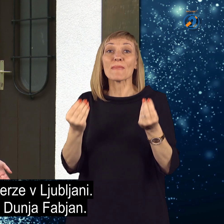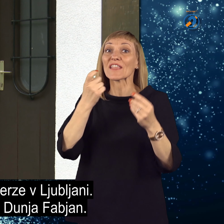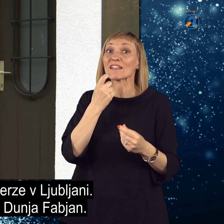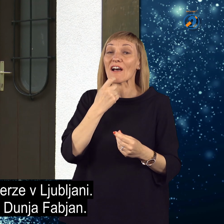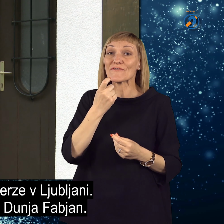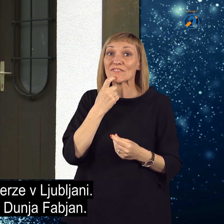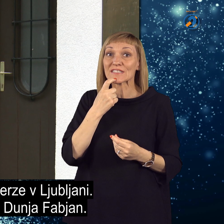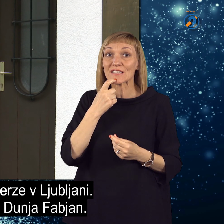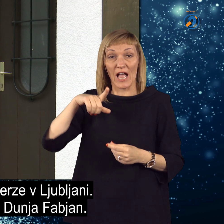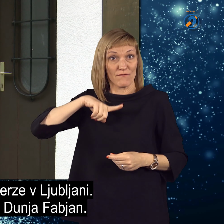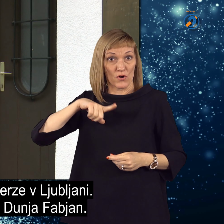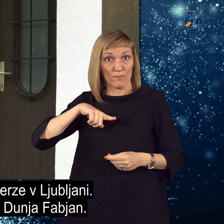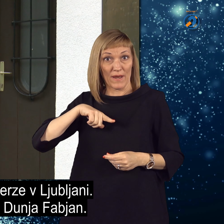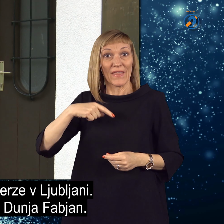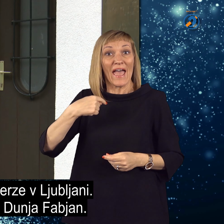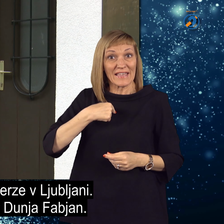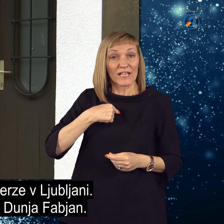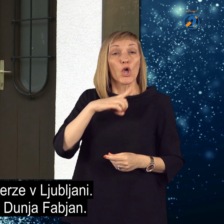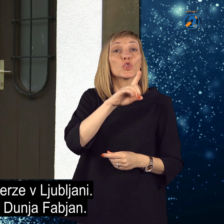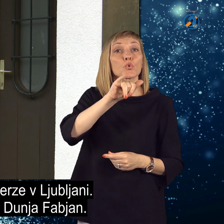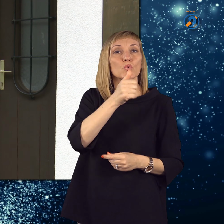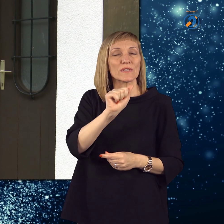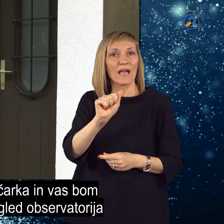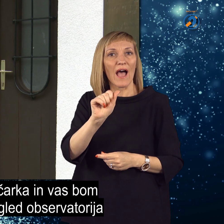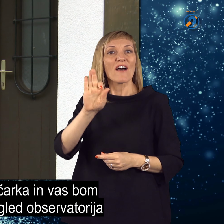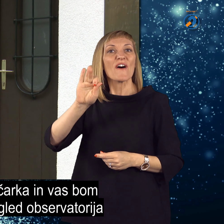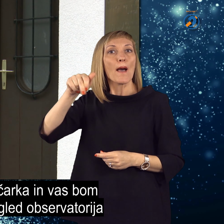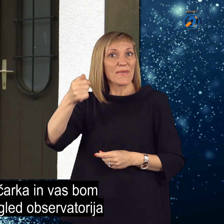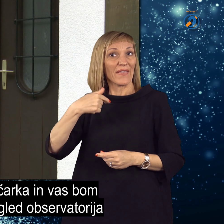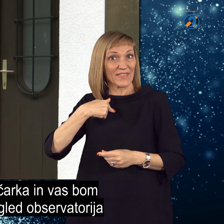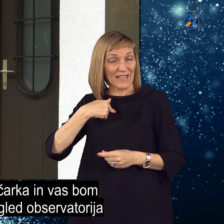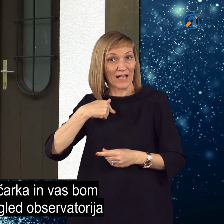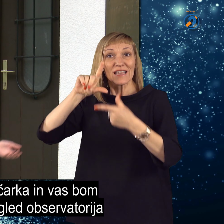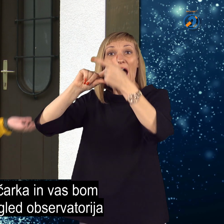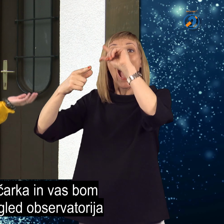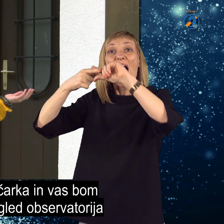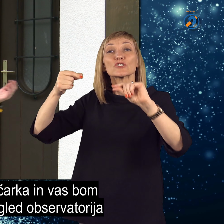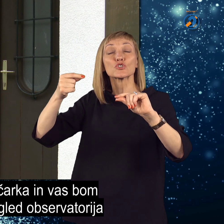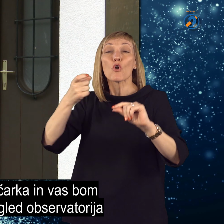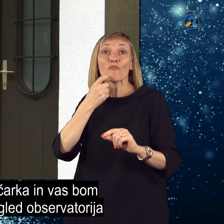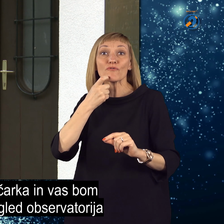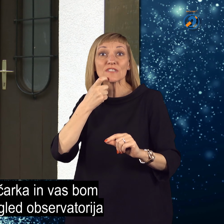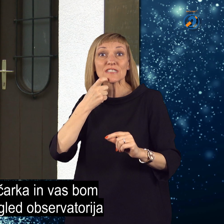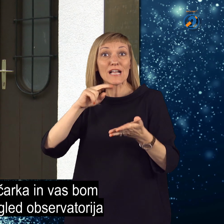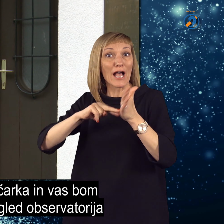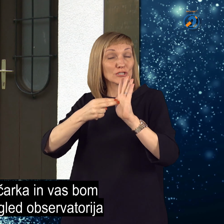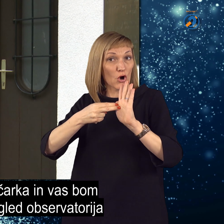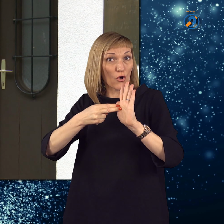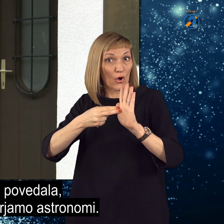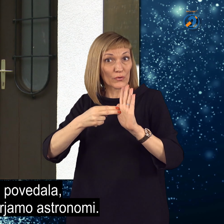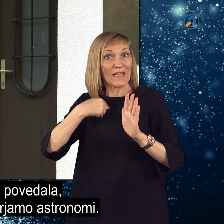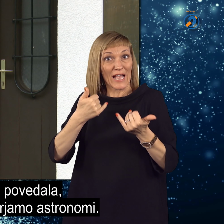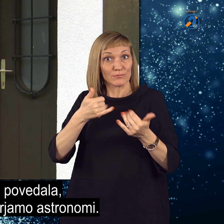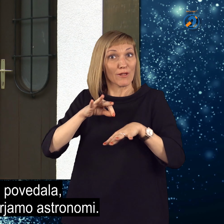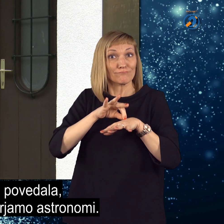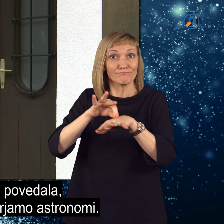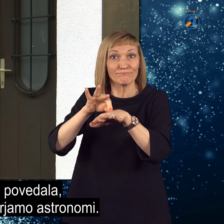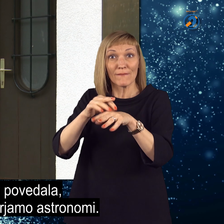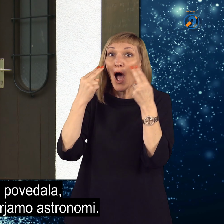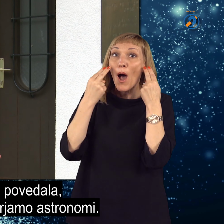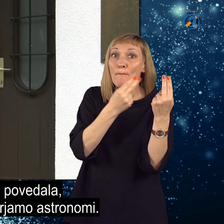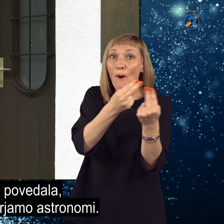v Ljubljani. Z vami sem Dunja Fabian, sem astrofizičarka in vas bom popeljala na ogled observatorija in vam